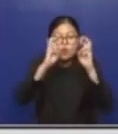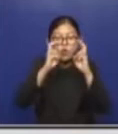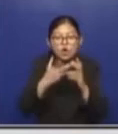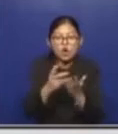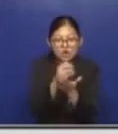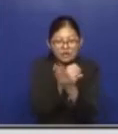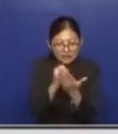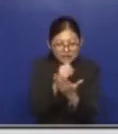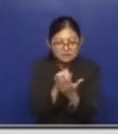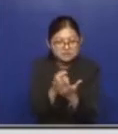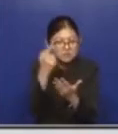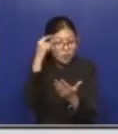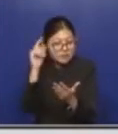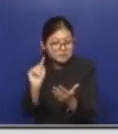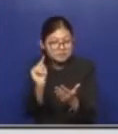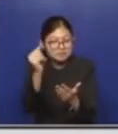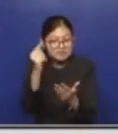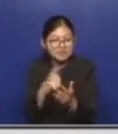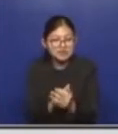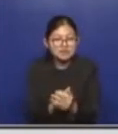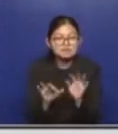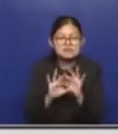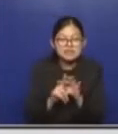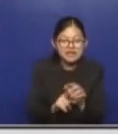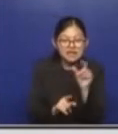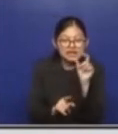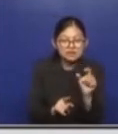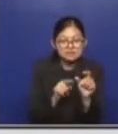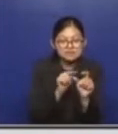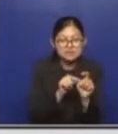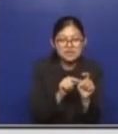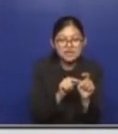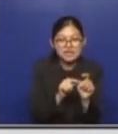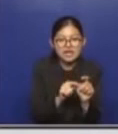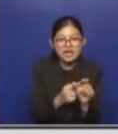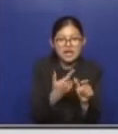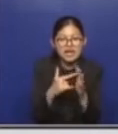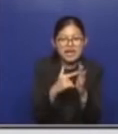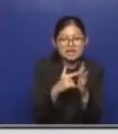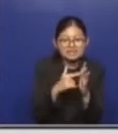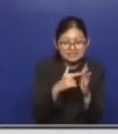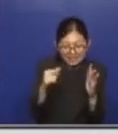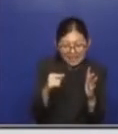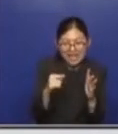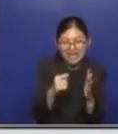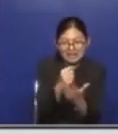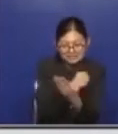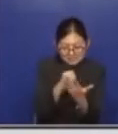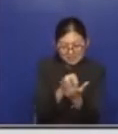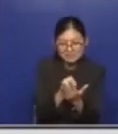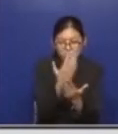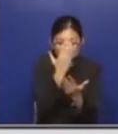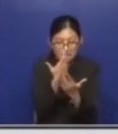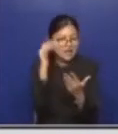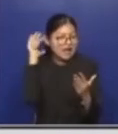อีกมิติหนึ่งของเหรียญที่อยู่ด้านหลังคำว่ายาเสพติดอยู่ด้านหน้านะครับท่านประธานในจำนว